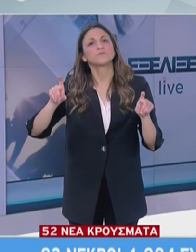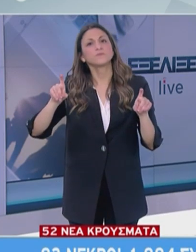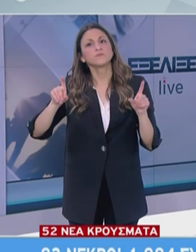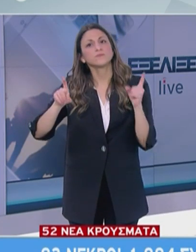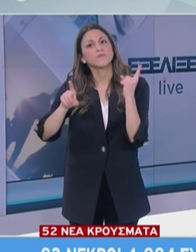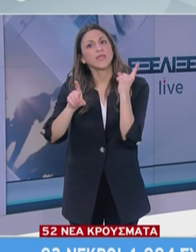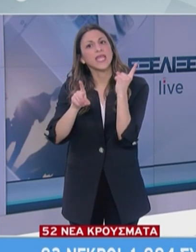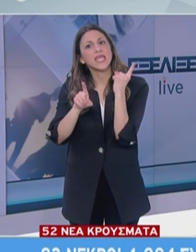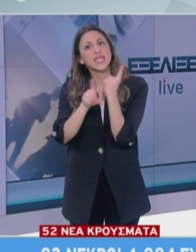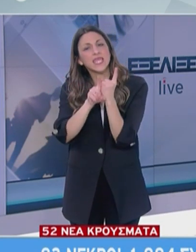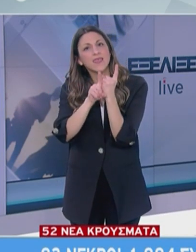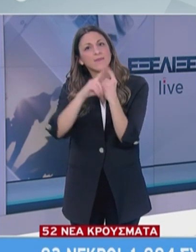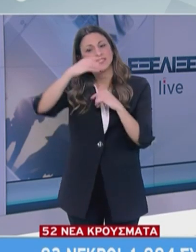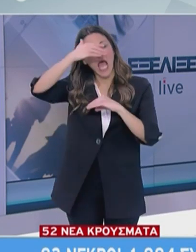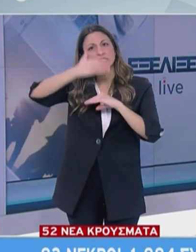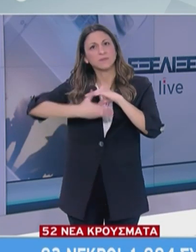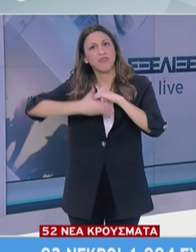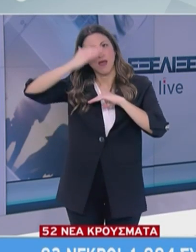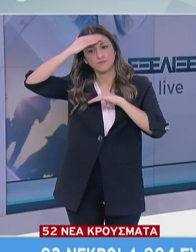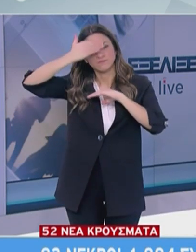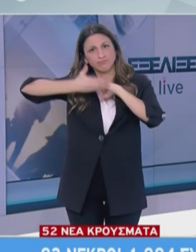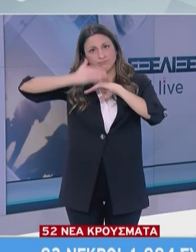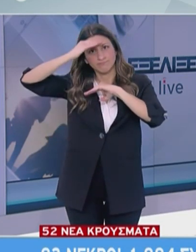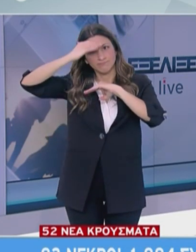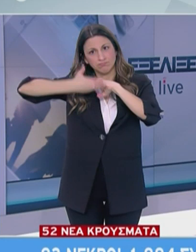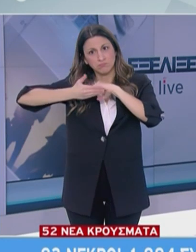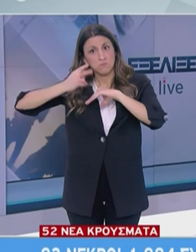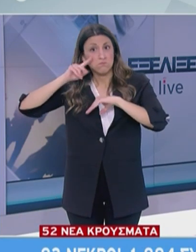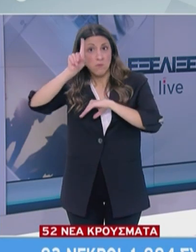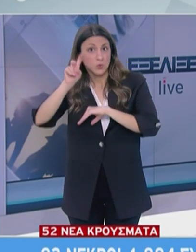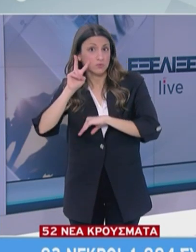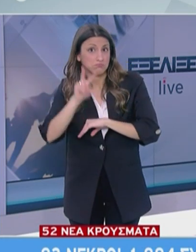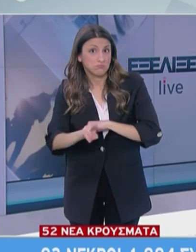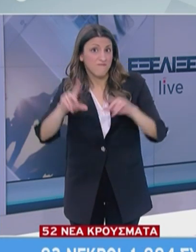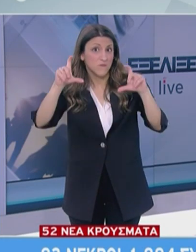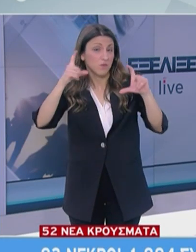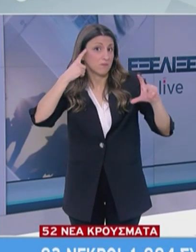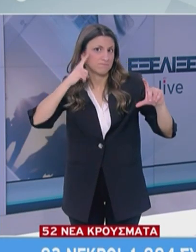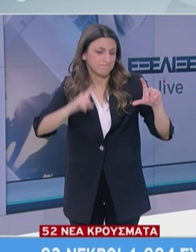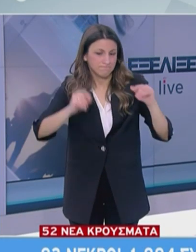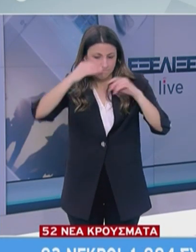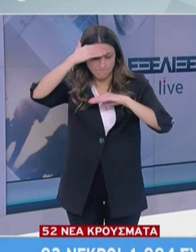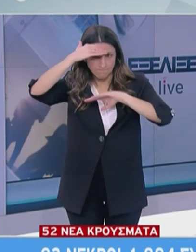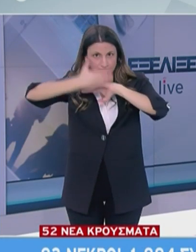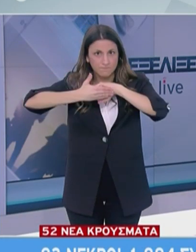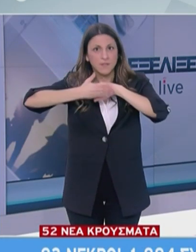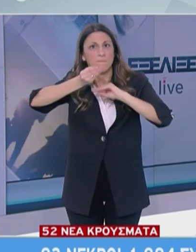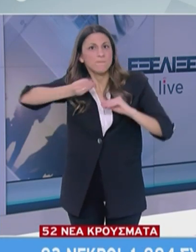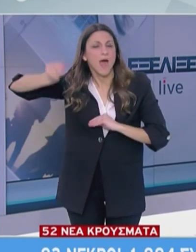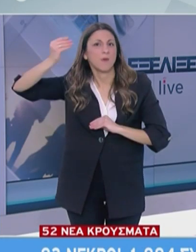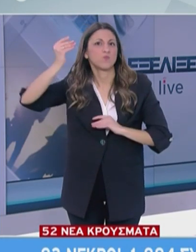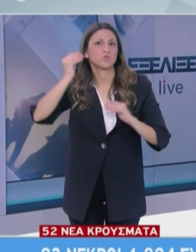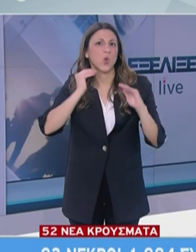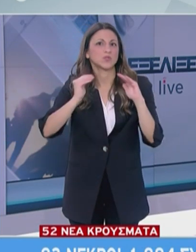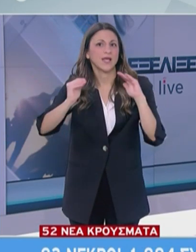ειδικό visor, μια ειδική ασπίδα προστασίας προσώπου, πιθανώς να την έχετε δει στα media, η οποία προσφέρει ακόμα μια έξτρα